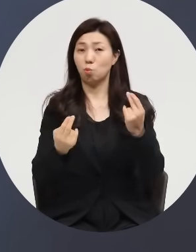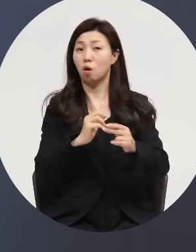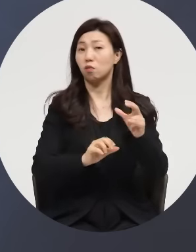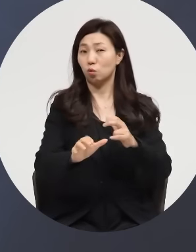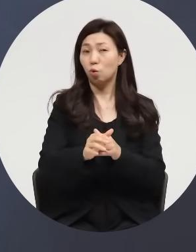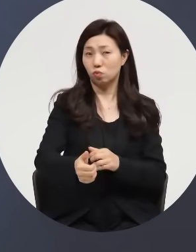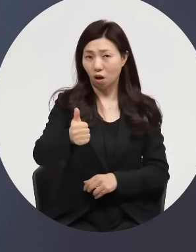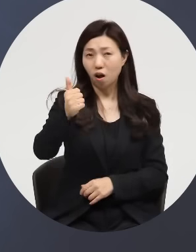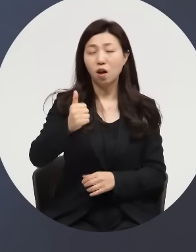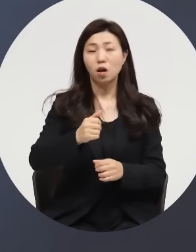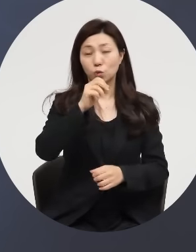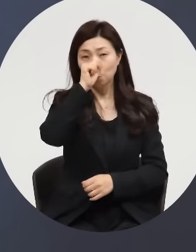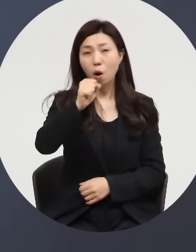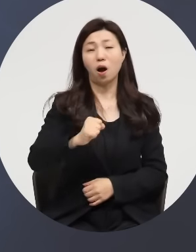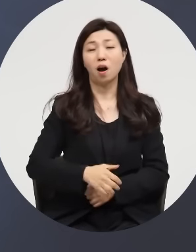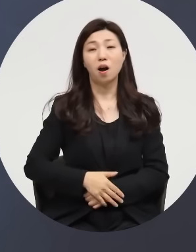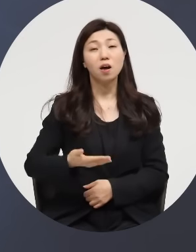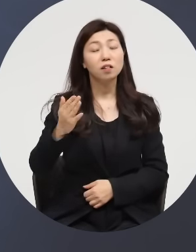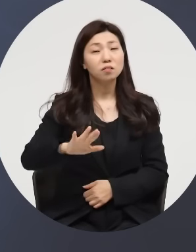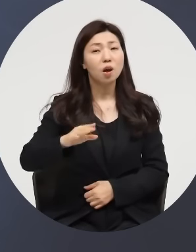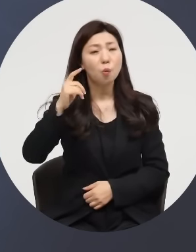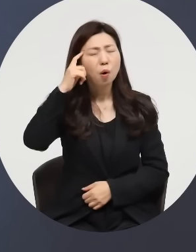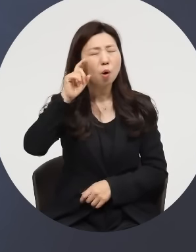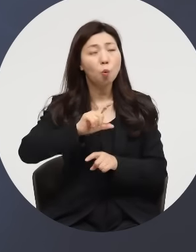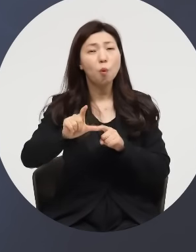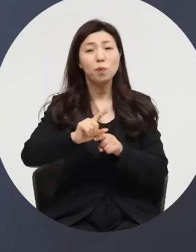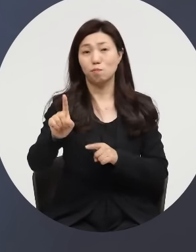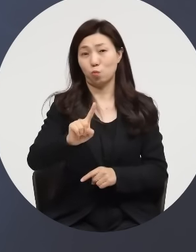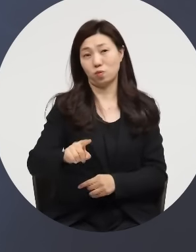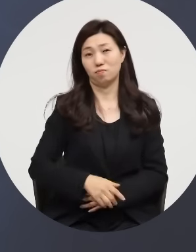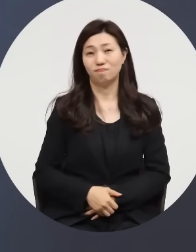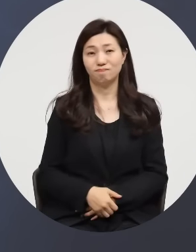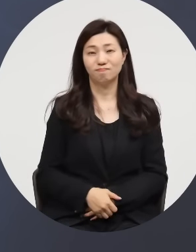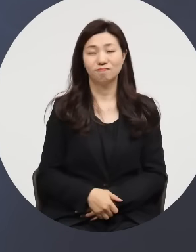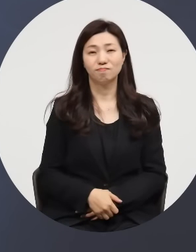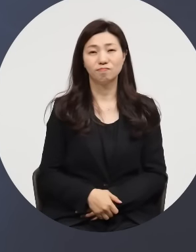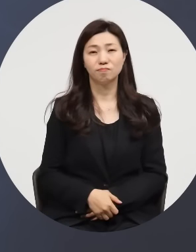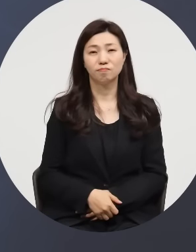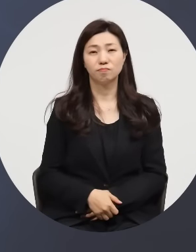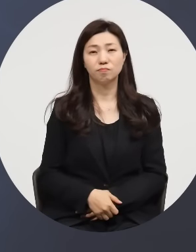심각하게 인생을 걱정해요? 21살이란 건 나이 하나만 갖고도